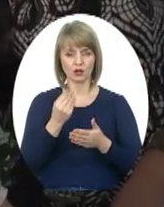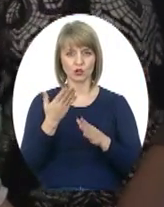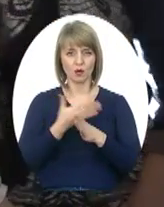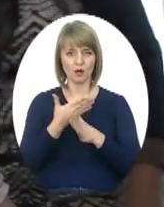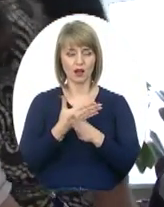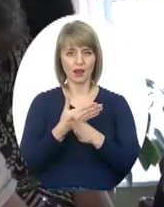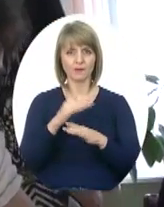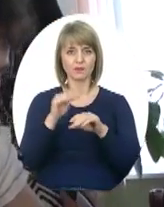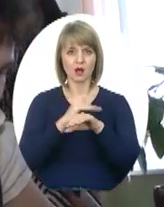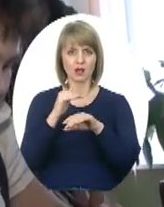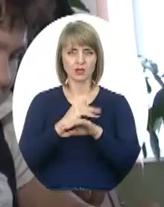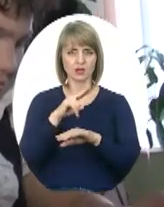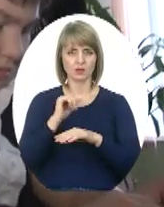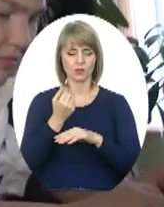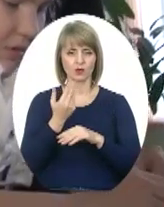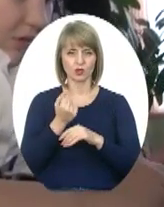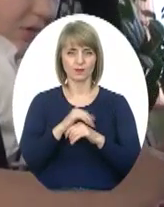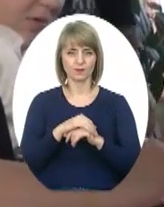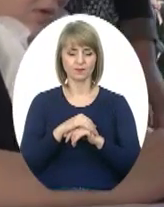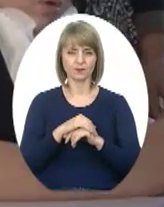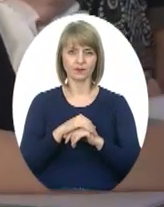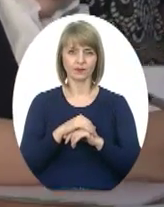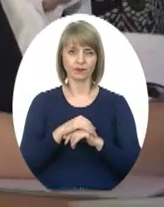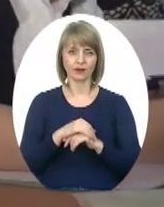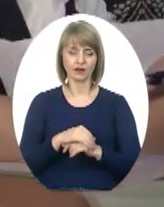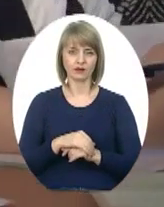помогай. Молодец, Паша.